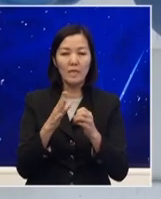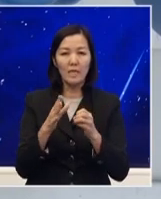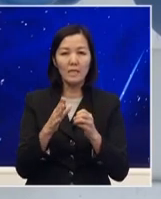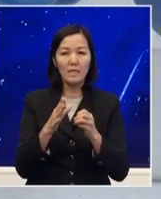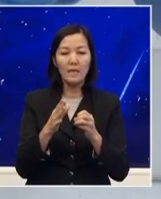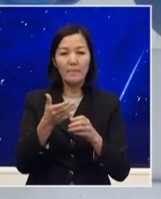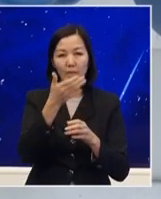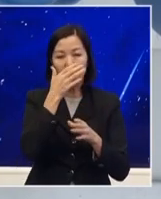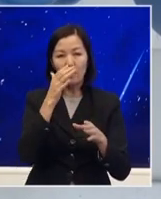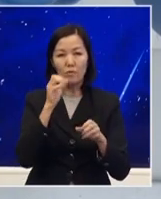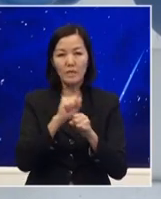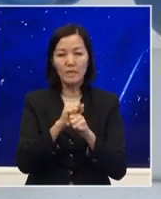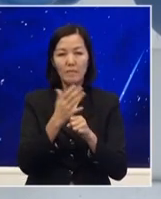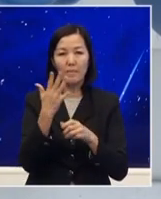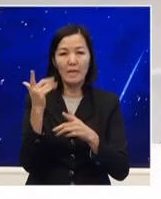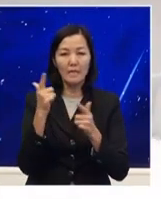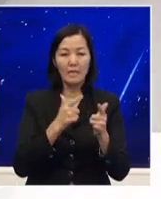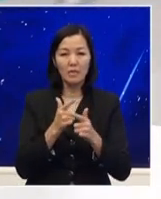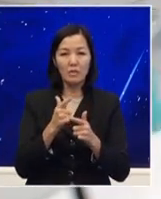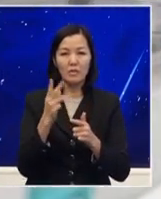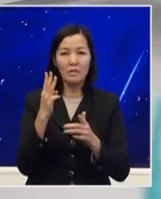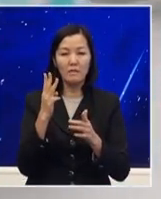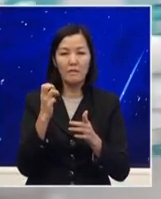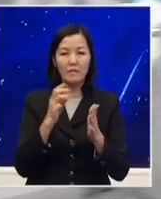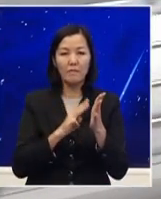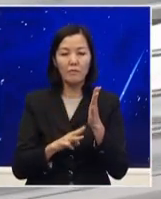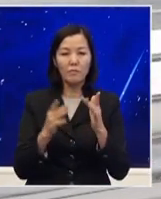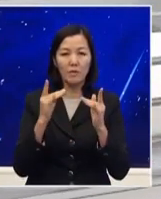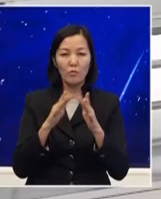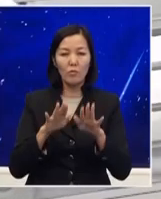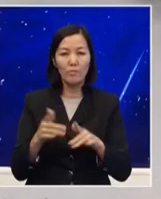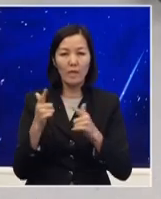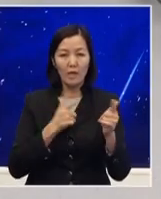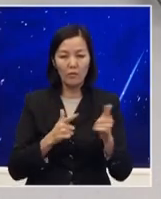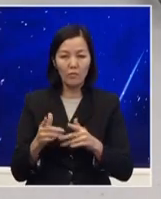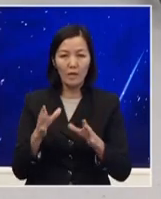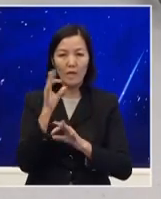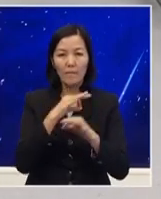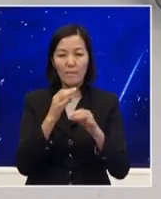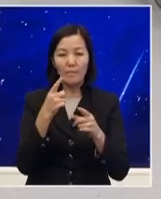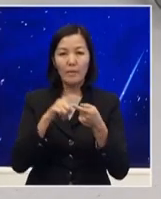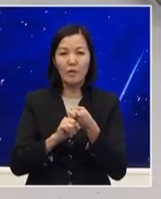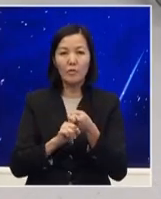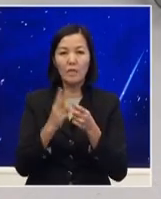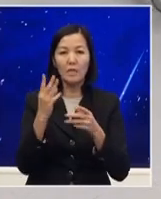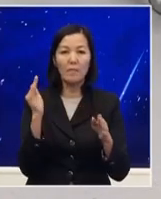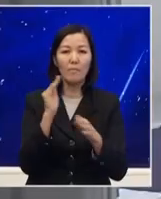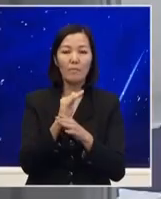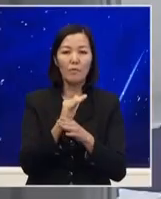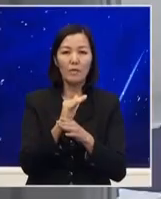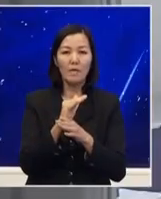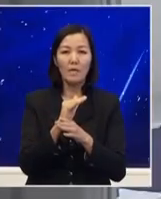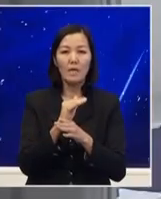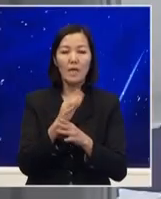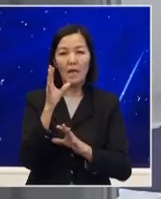кислородных станций. Подготовлено 5280 коек. К 8 действующим ПЦР-лабораториям подключатся еще 3. Пополнен и стабфонд